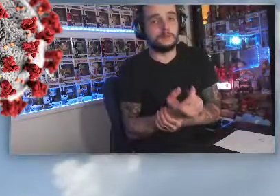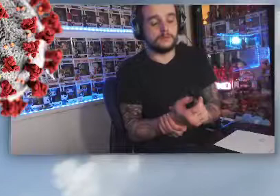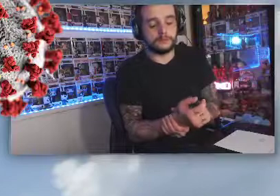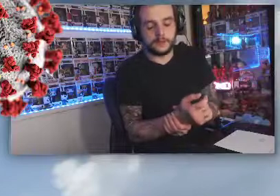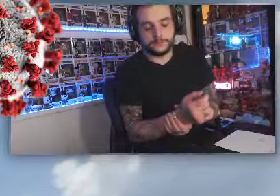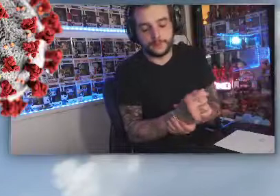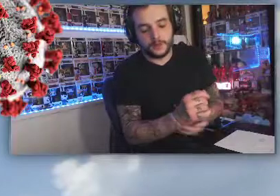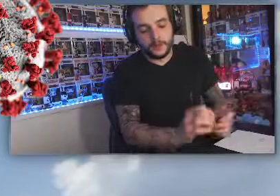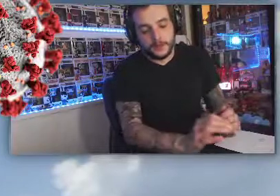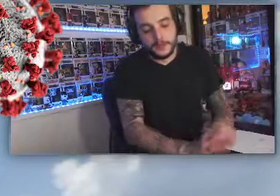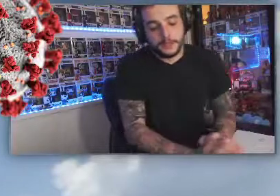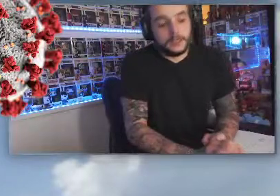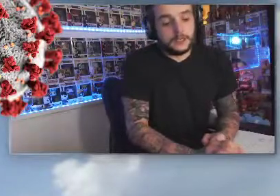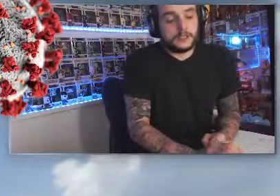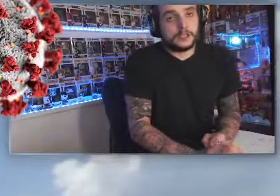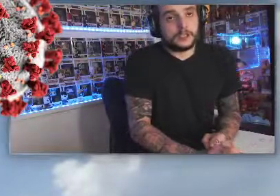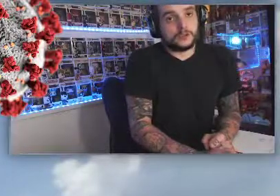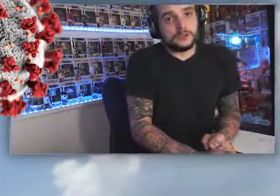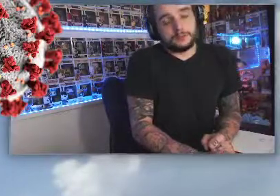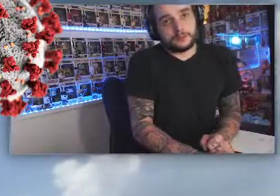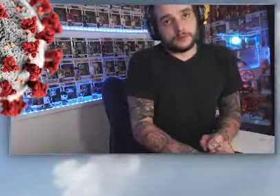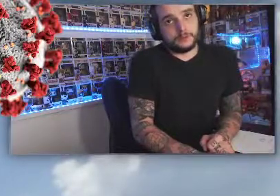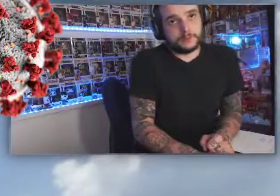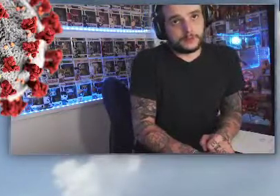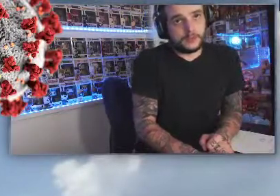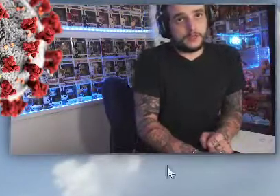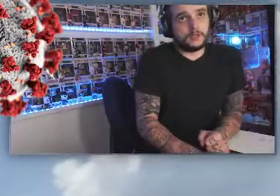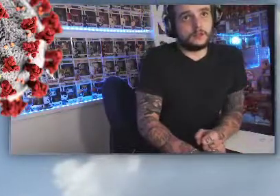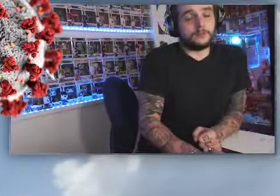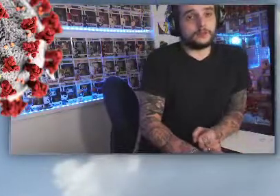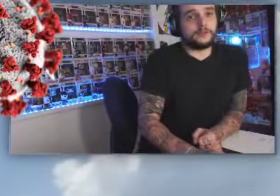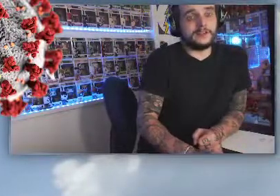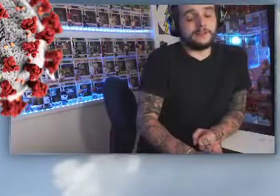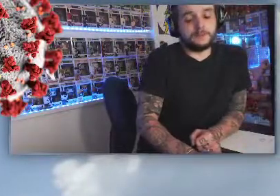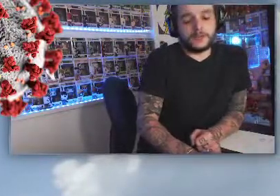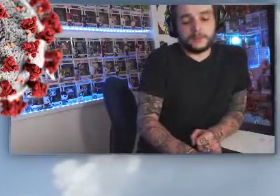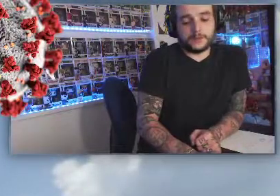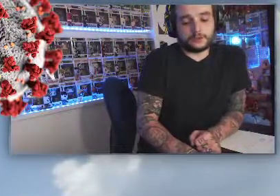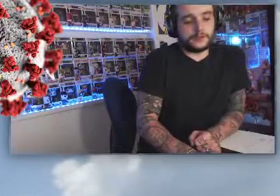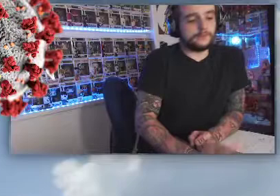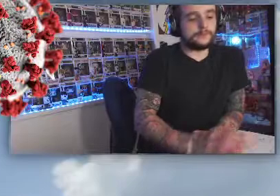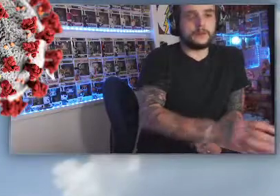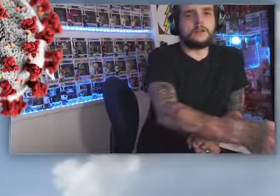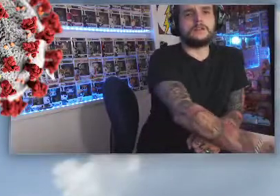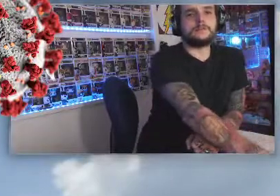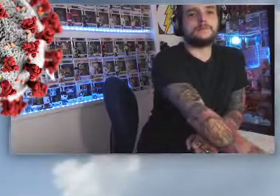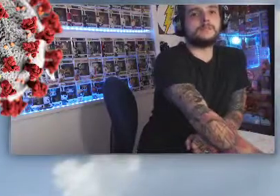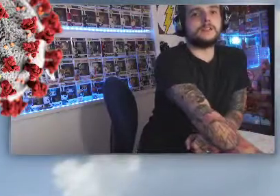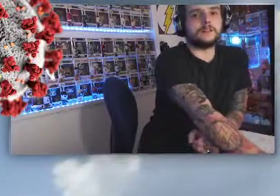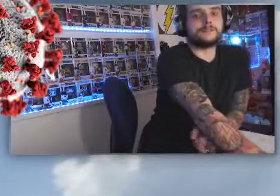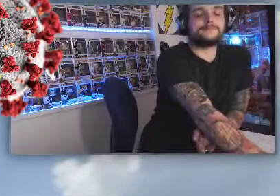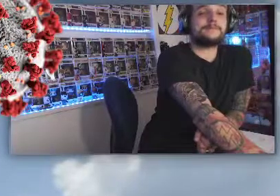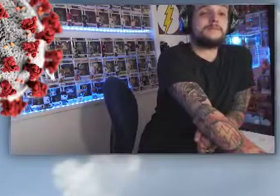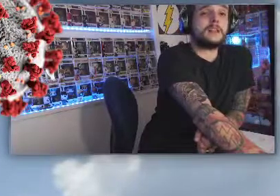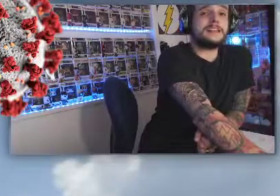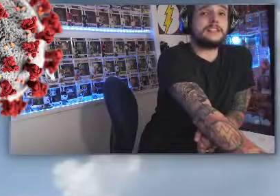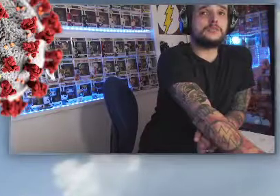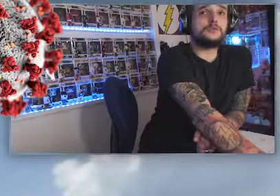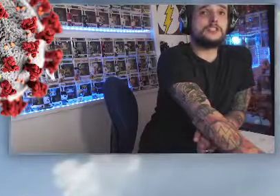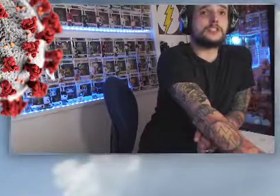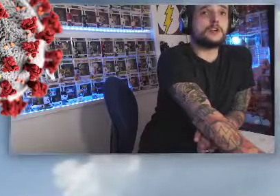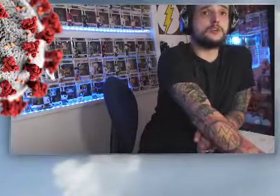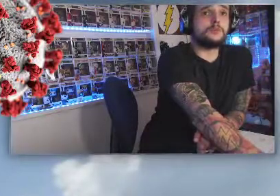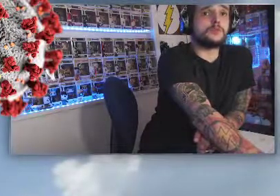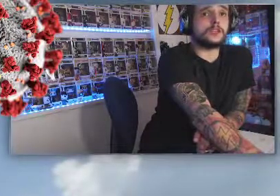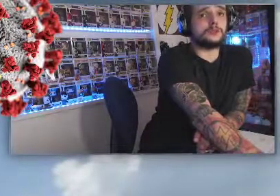commentaire et puis voilà. Je vous dis à plus, parce que là, clairement, je vais aller vomir et après, je reviens. Mais je